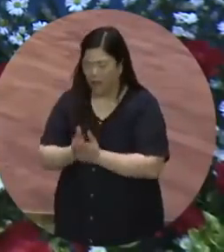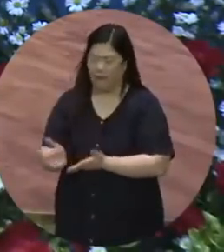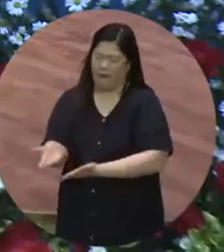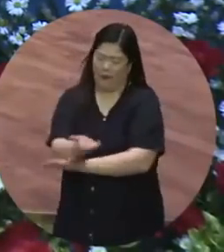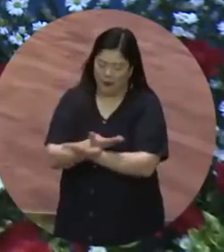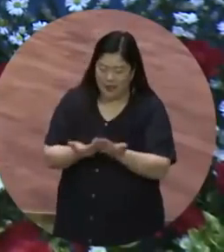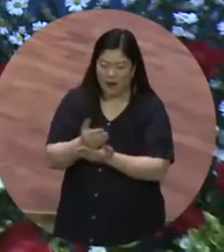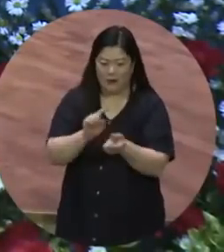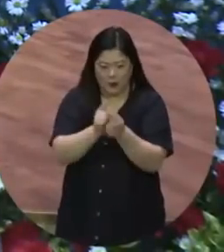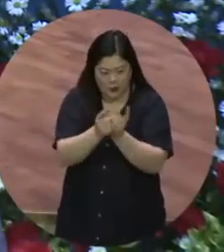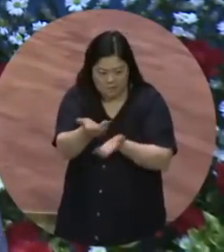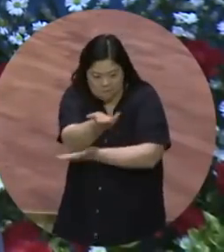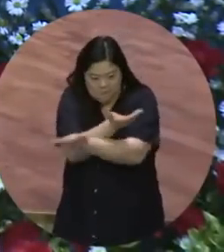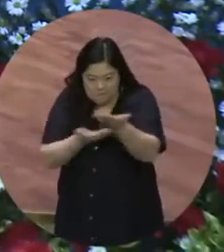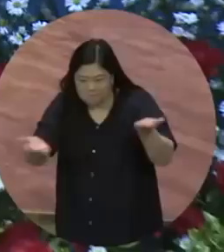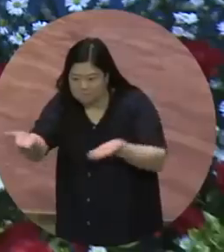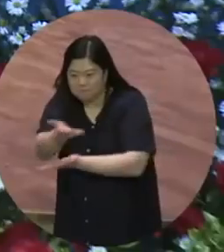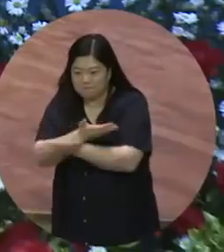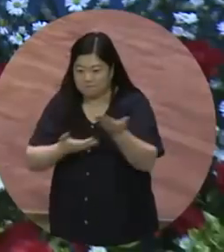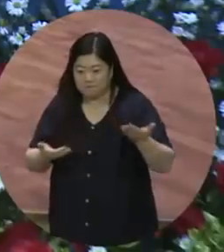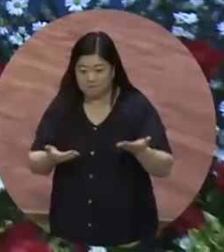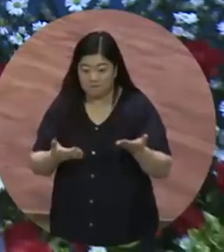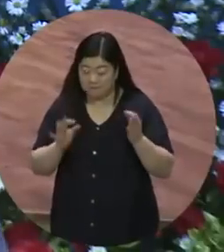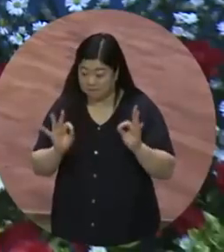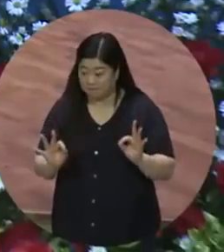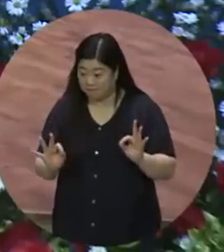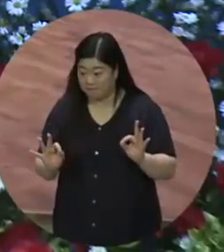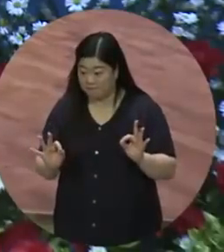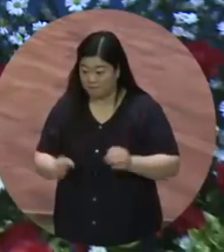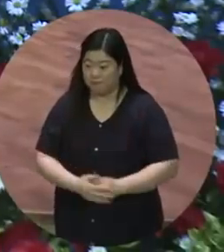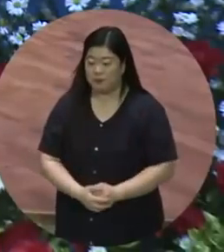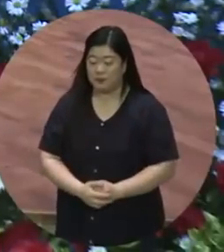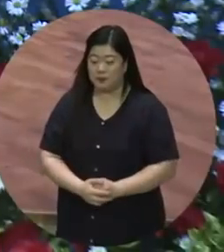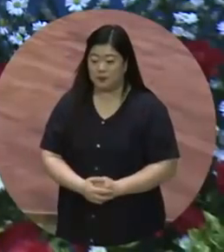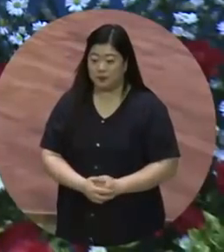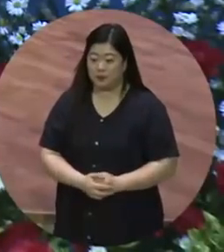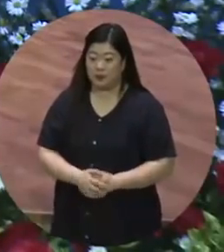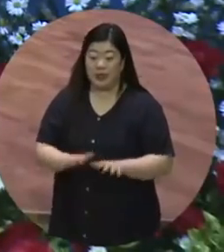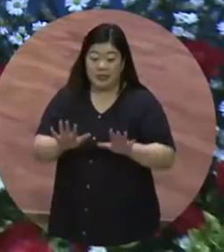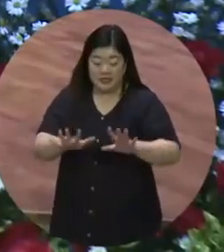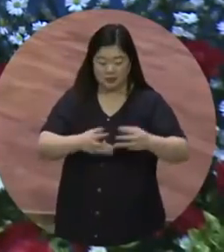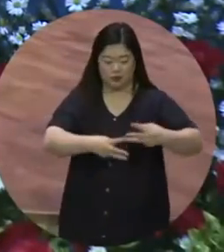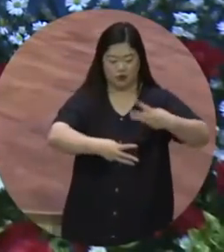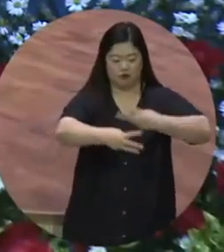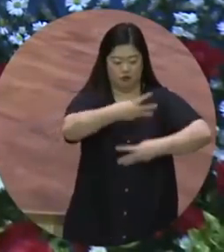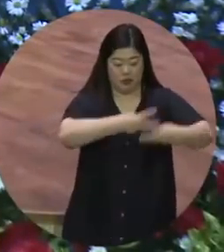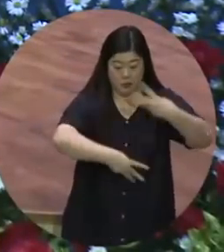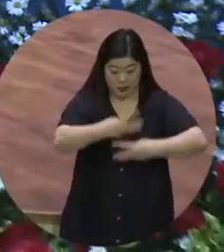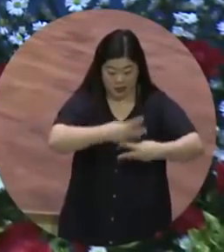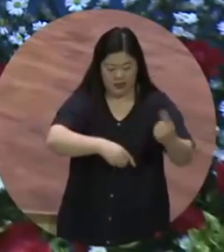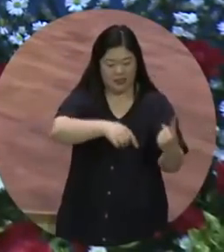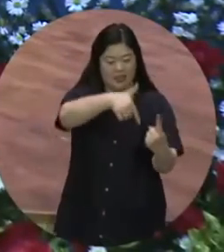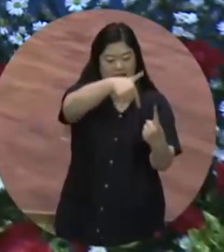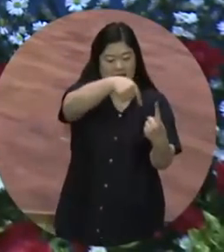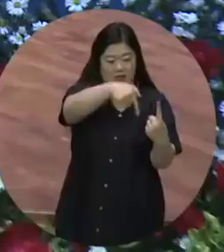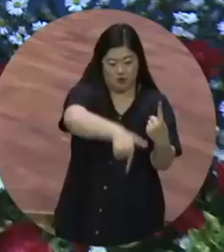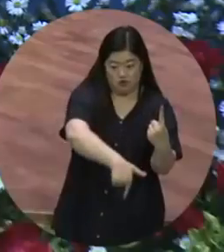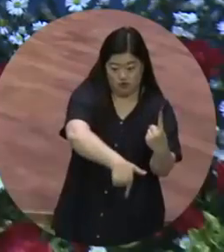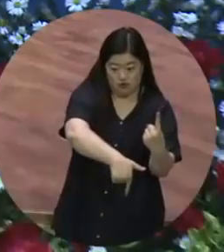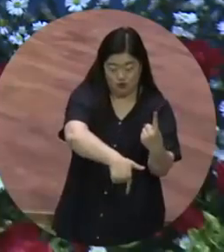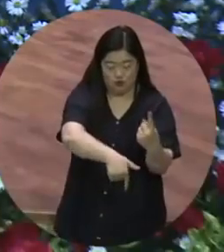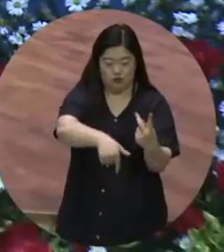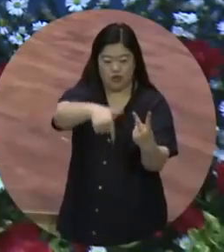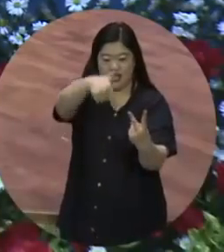나누고. 이번 주일에는요 렘넌트 1, 2국이 집중으로 세 가족 초청합니다. 이번